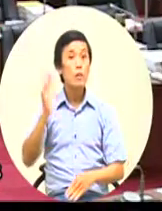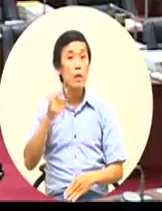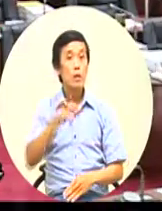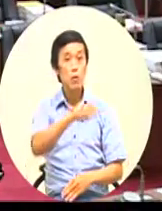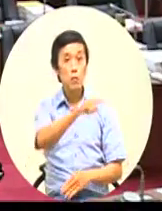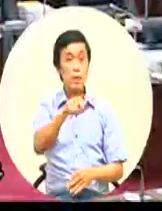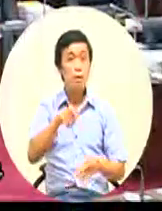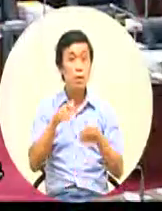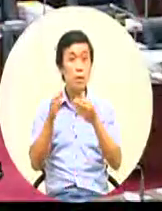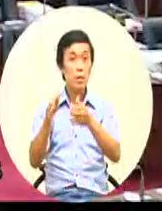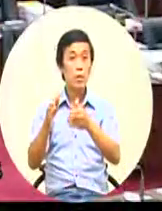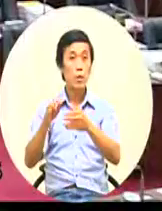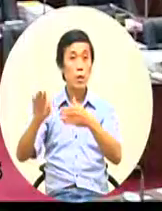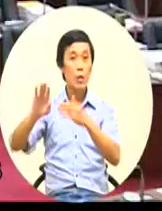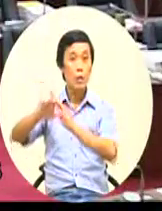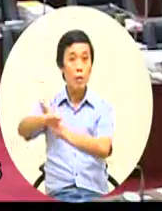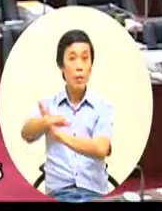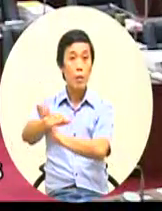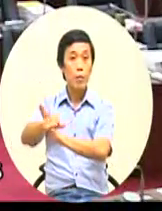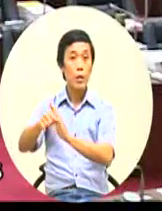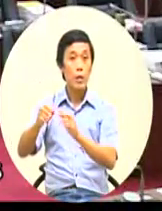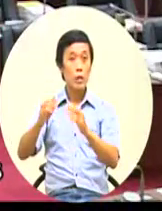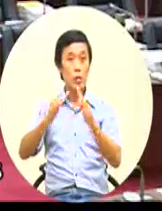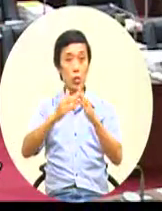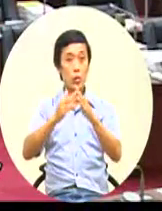关心旁边30户的这个